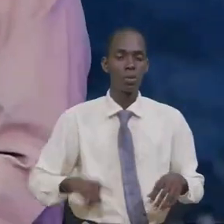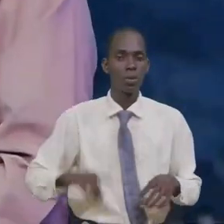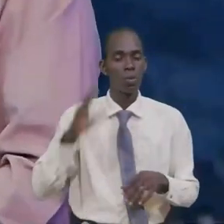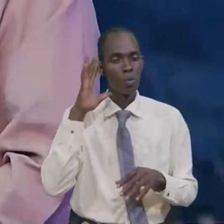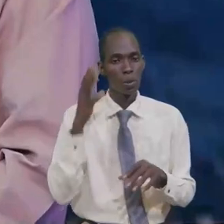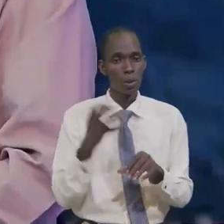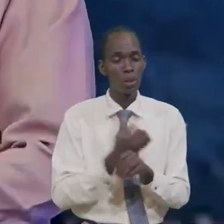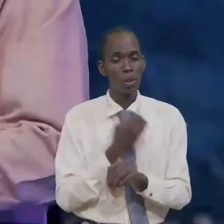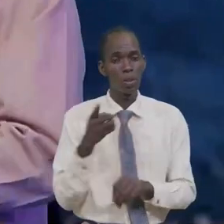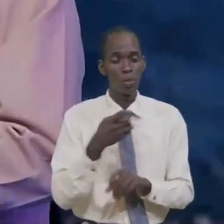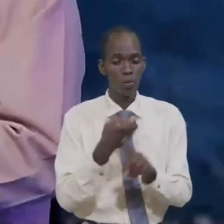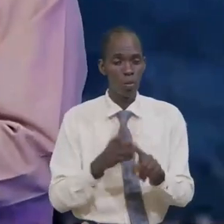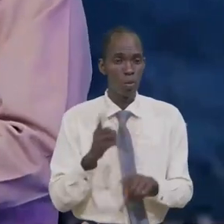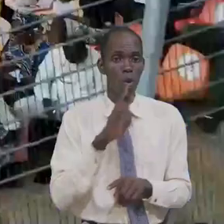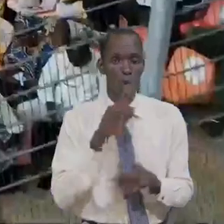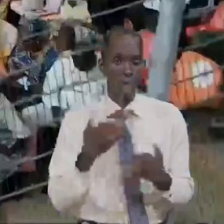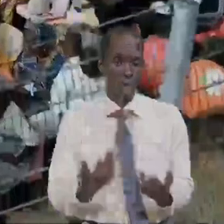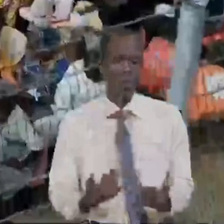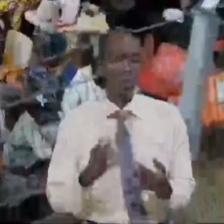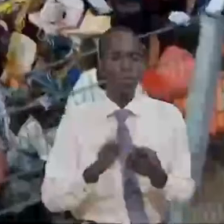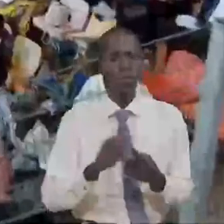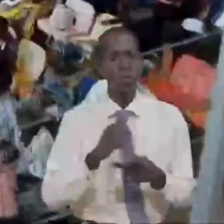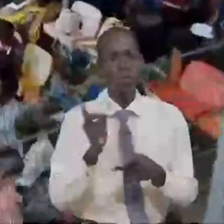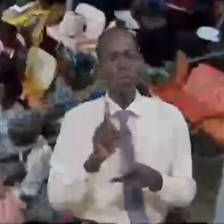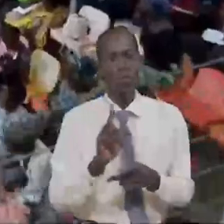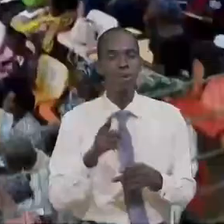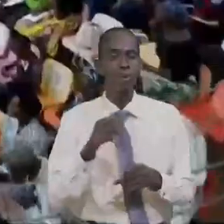pour t'amener là où tu dois être